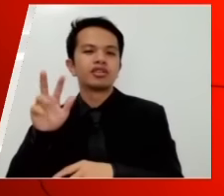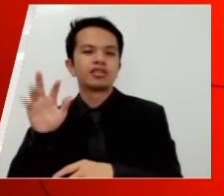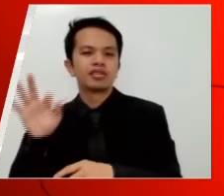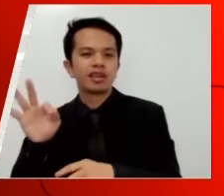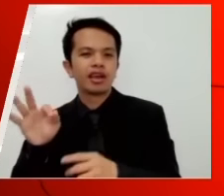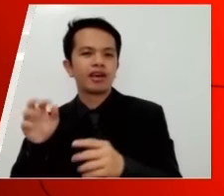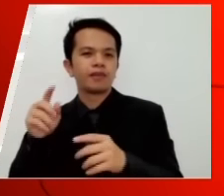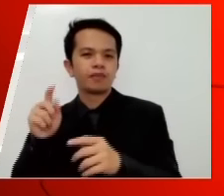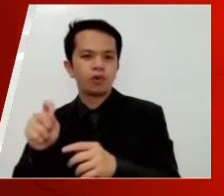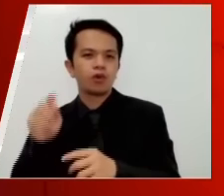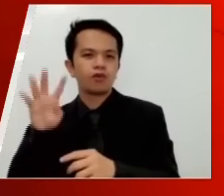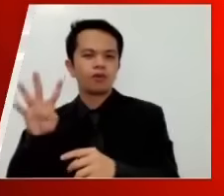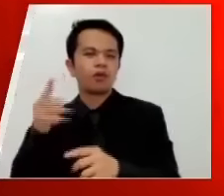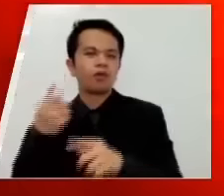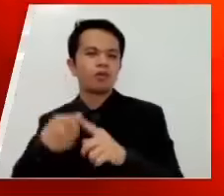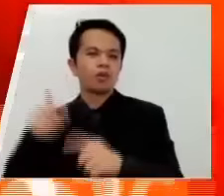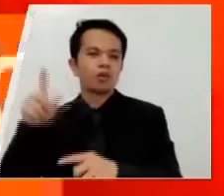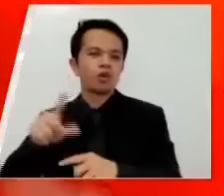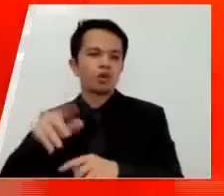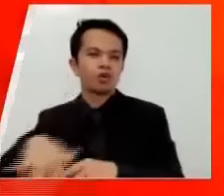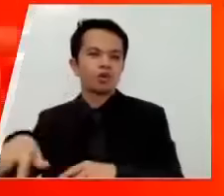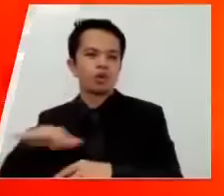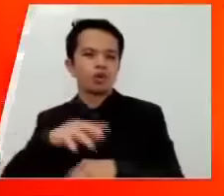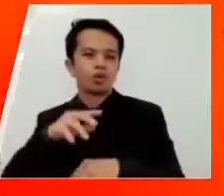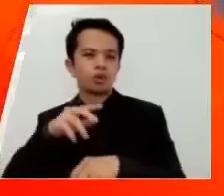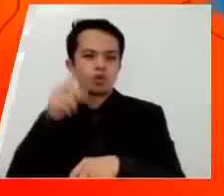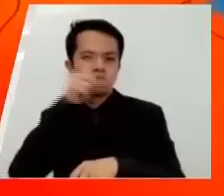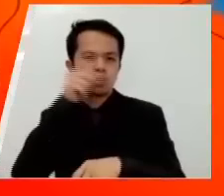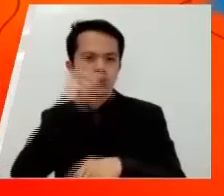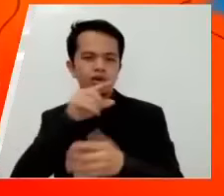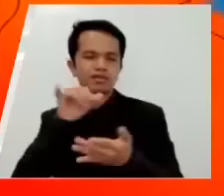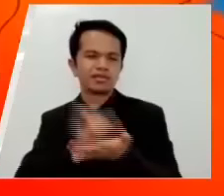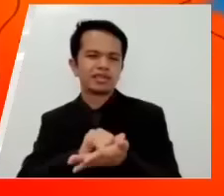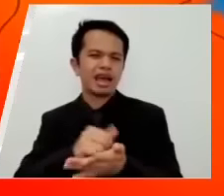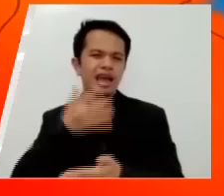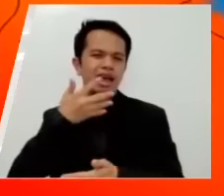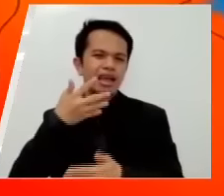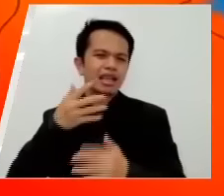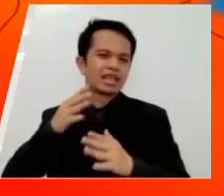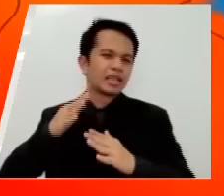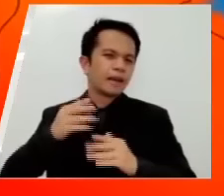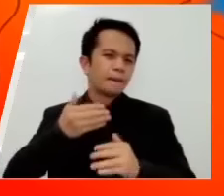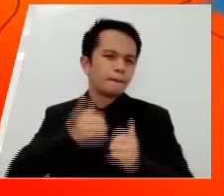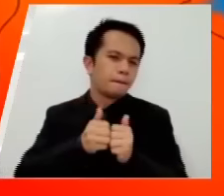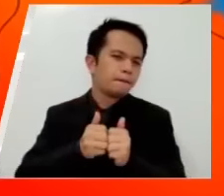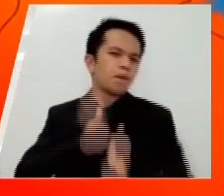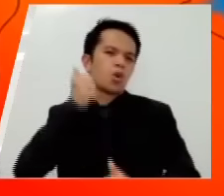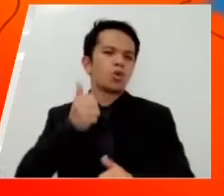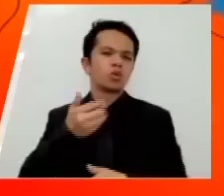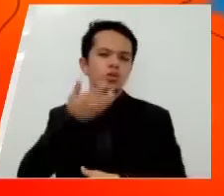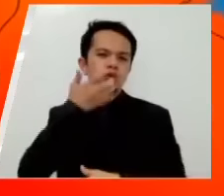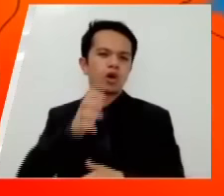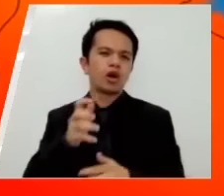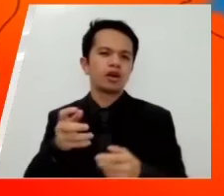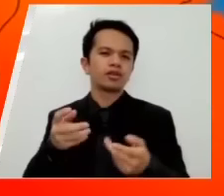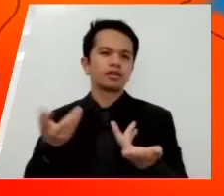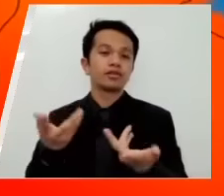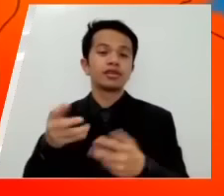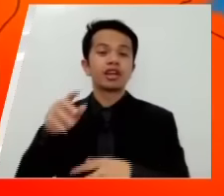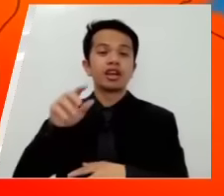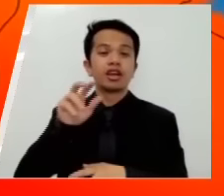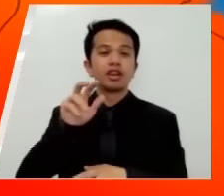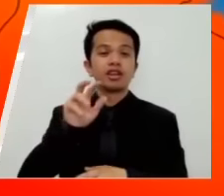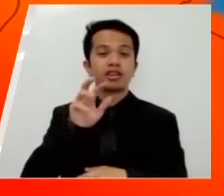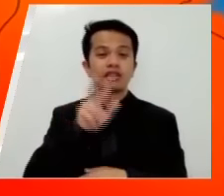sa Lowland Luzon. Naitala na rin ang pinakamainit na temperatura sa Metro Manila ngayong taon. 36.9 degrees kahapon